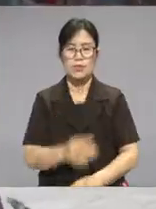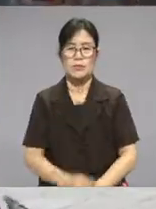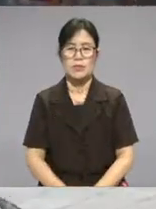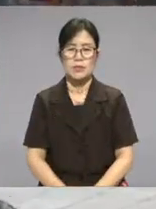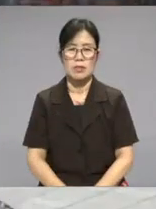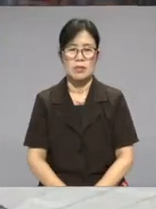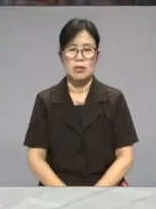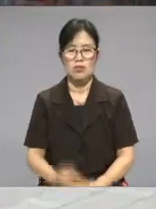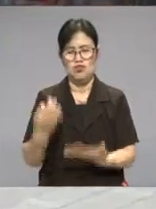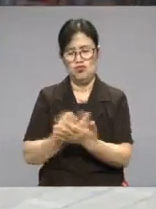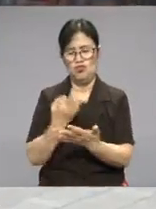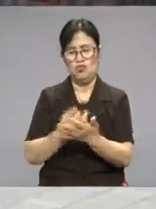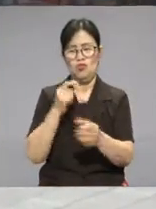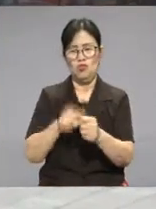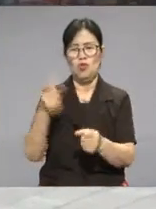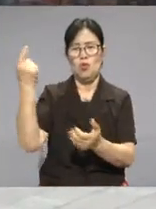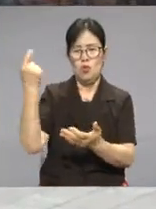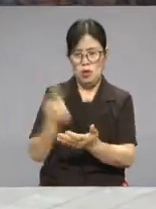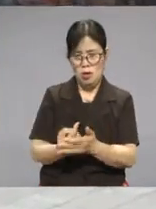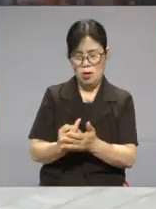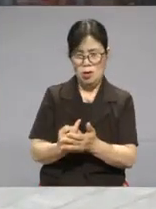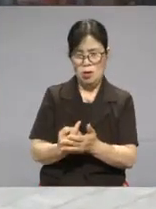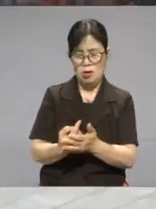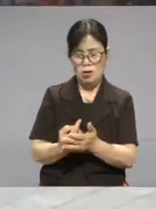벌러 왔다가 이렇게